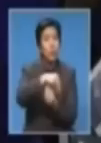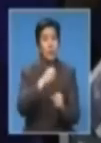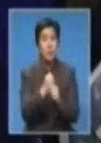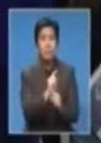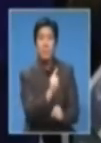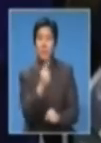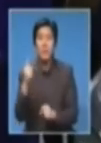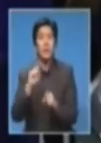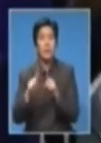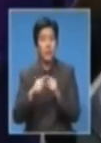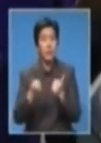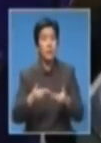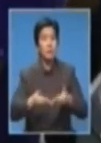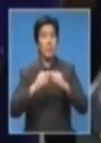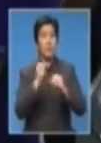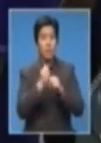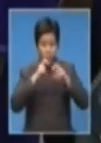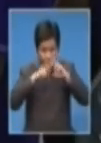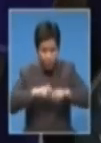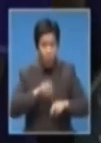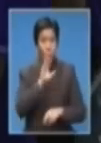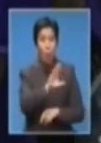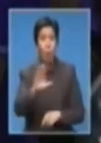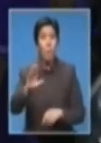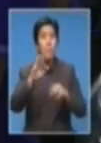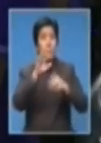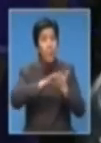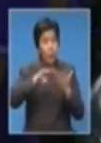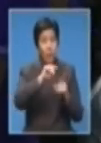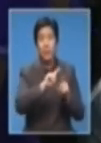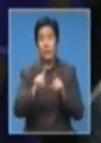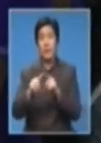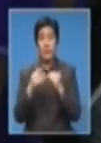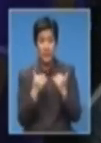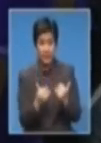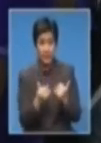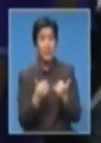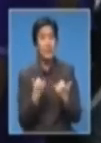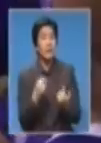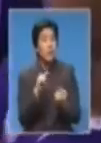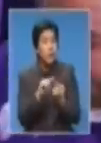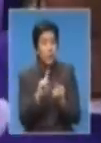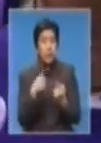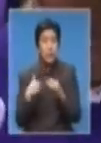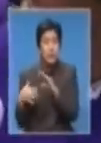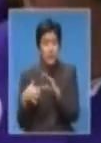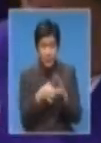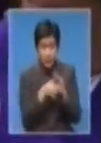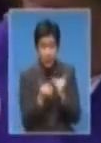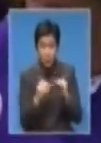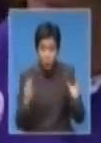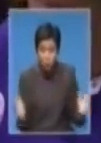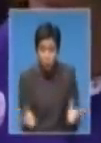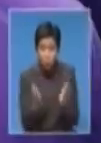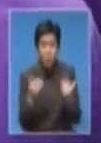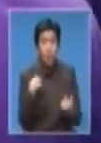ก็การจัดตั้งที่เกิดจากผลงานวิจัยของมหาวิทยาลัยสถาบันวิจัยด้วยนะครับในเรื่องของการส่งเสริมธุรกิจ